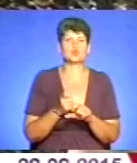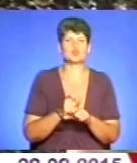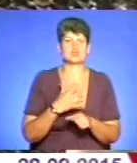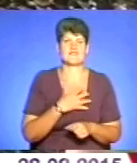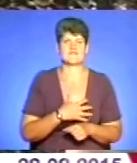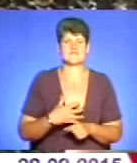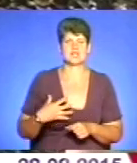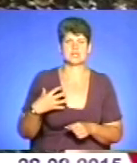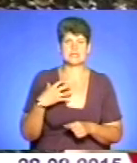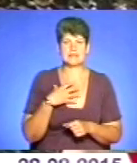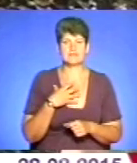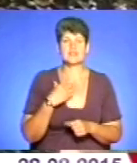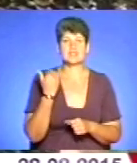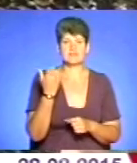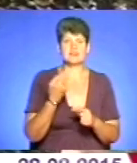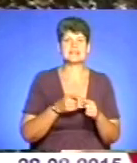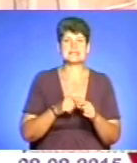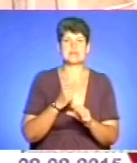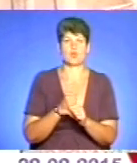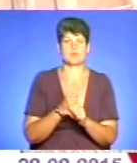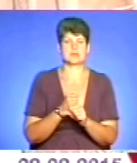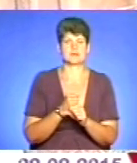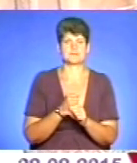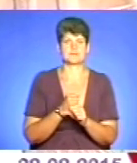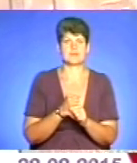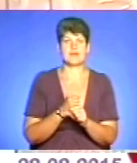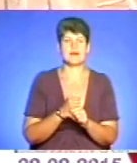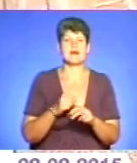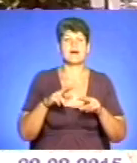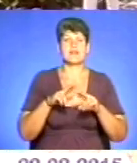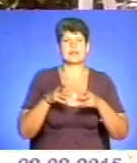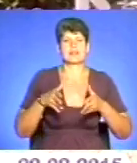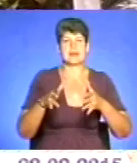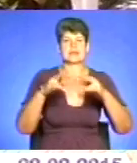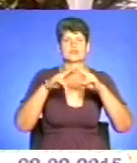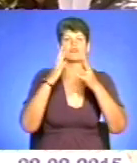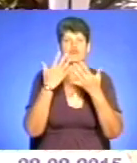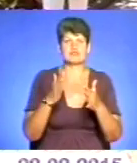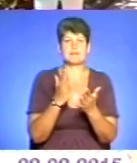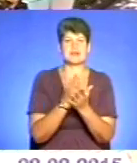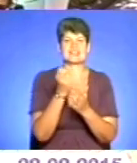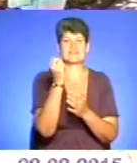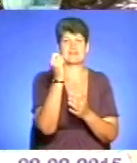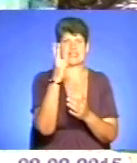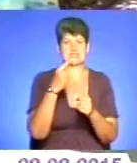важливо. І ви це робите. Алея зірок у Тернополі уже має 12 видатних імен.